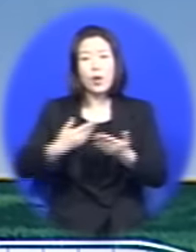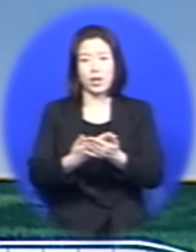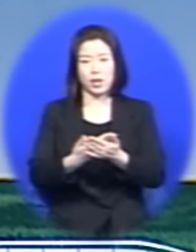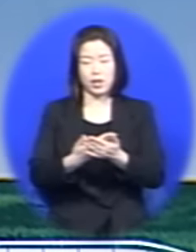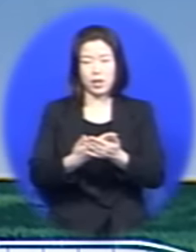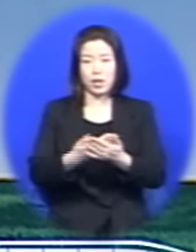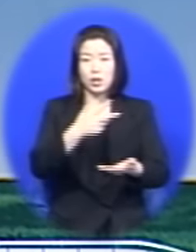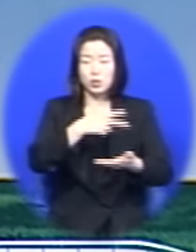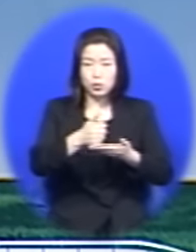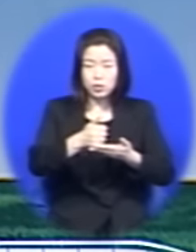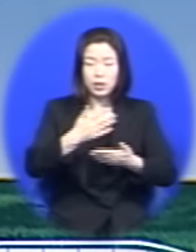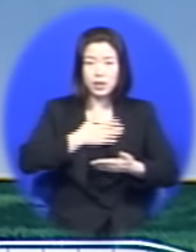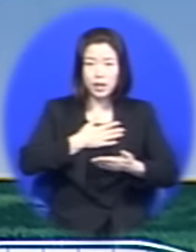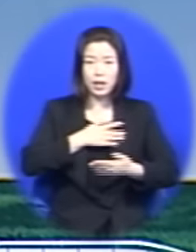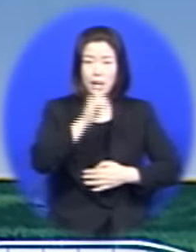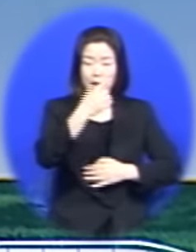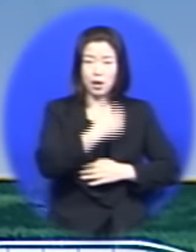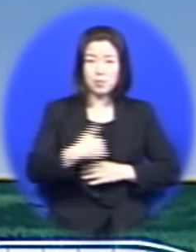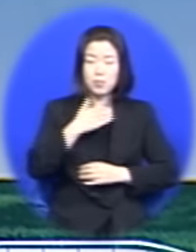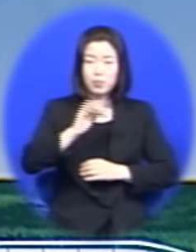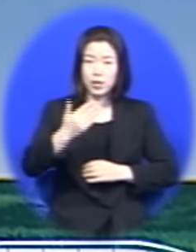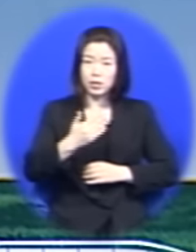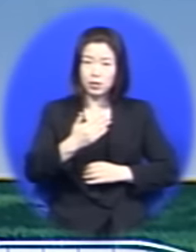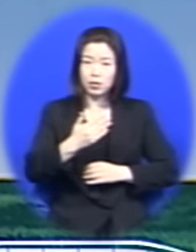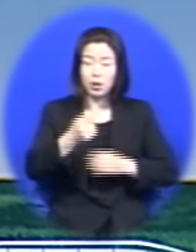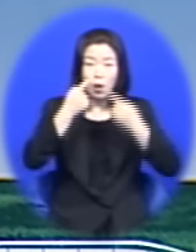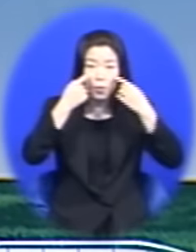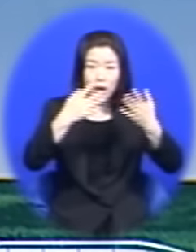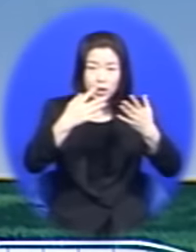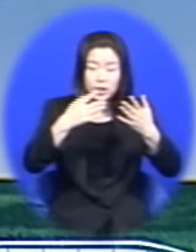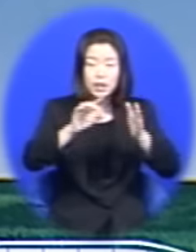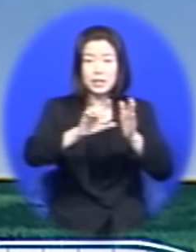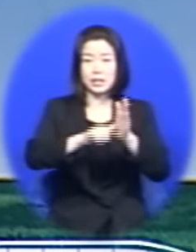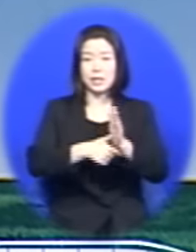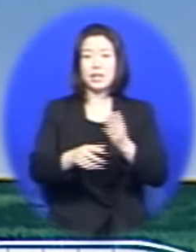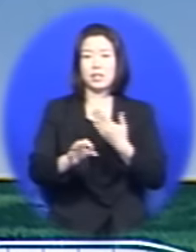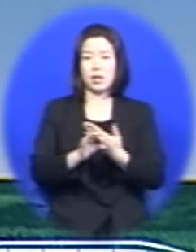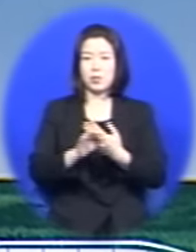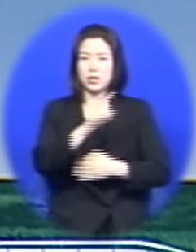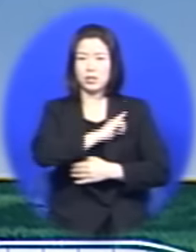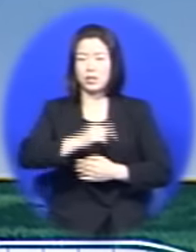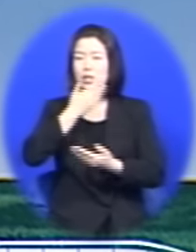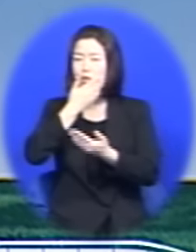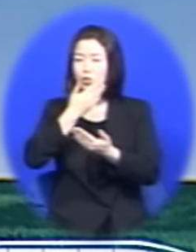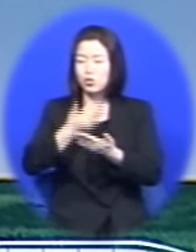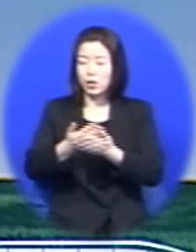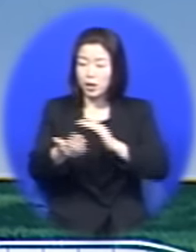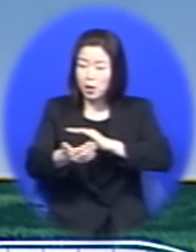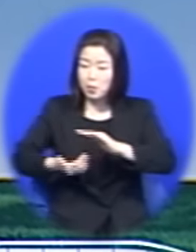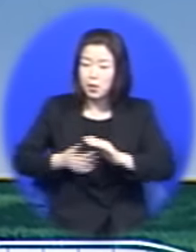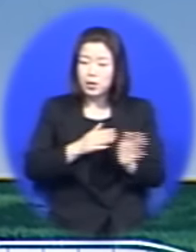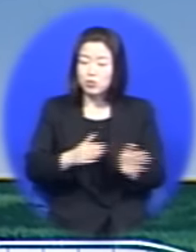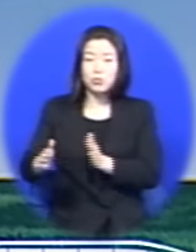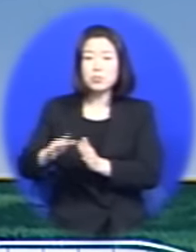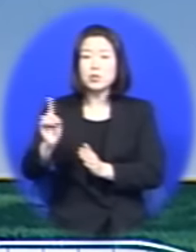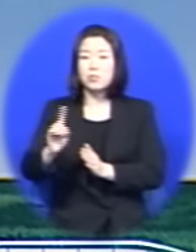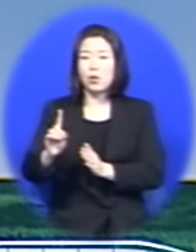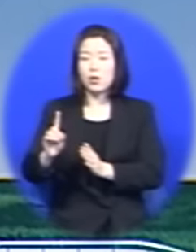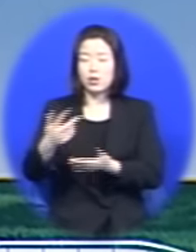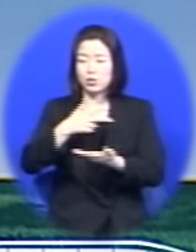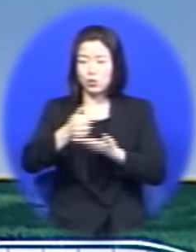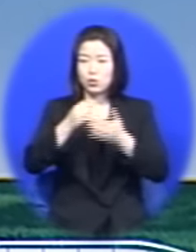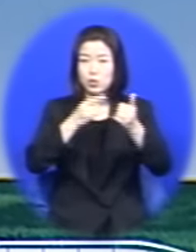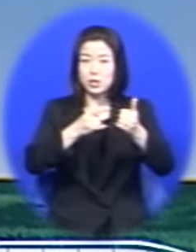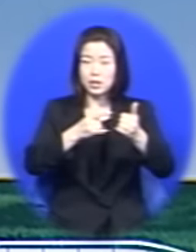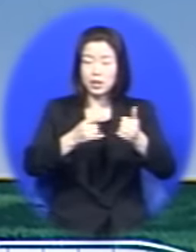된 것을 회복하고 다시 확인하는 시간이라면 가장 중요하게 준비해야 될 것은 주님께 지은